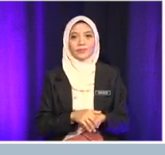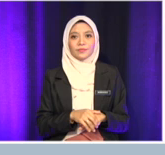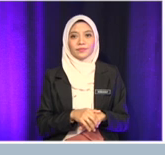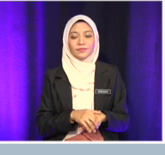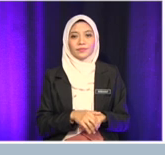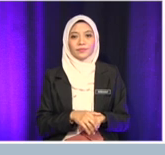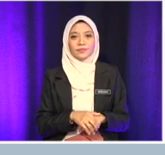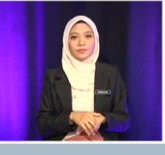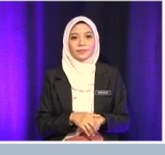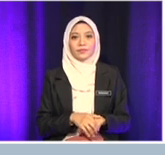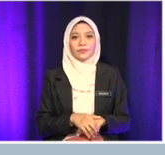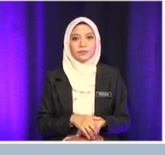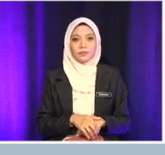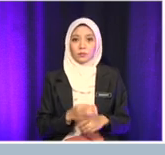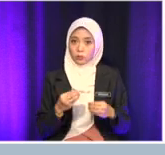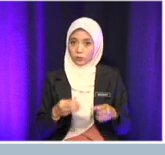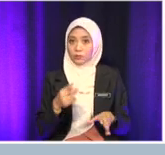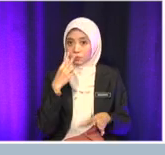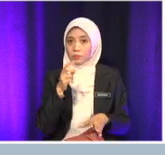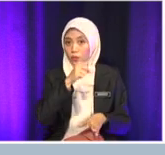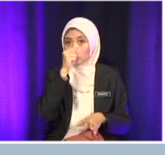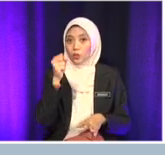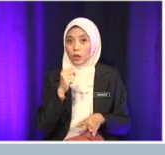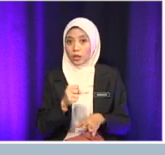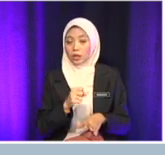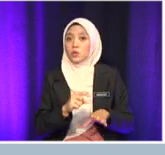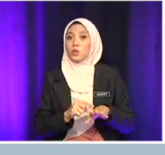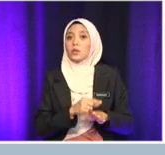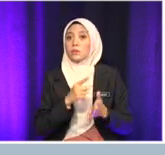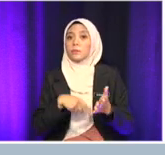dia udah bagi tahu wajib gunakan